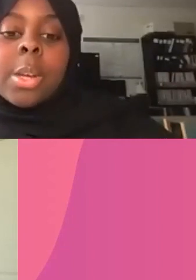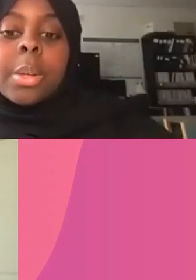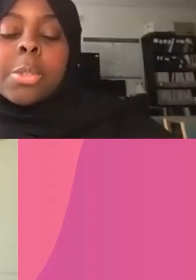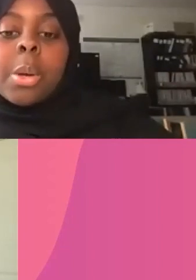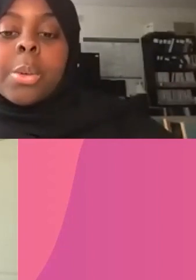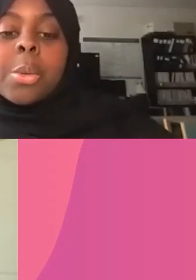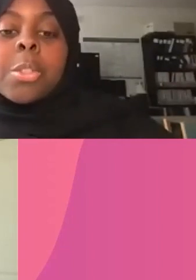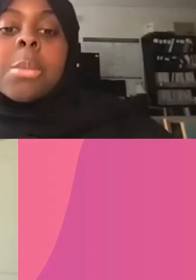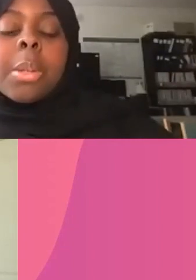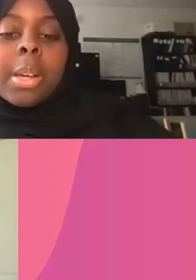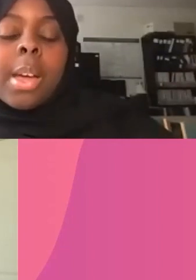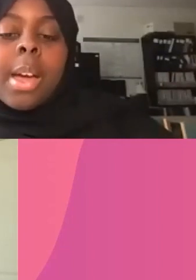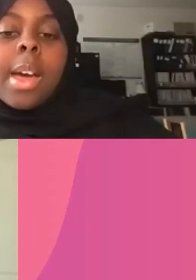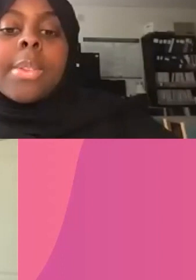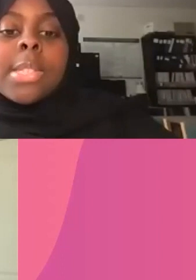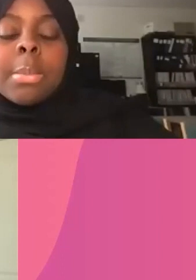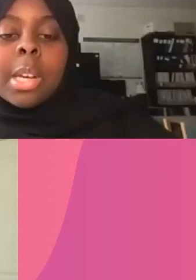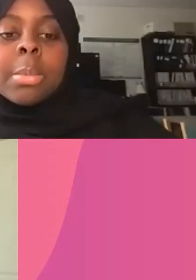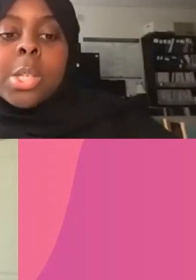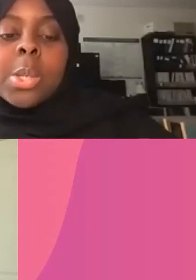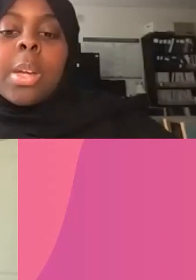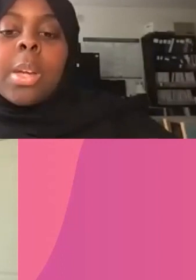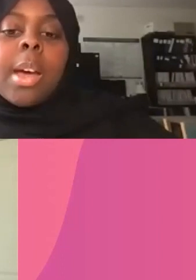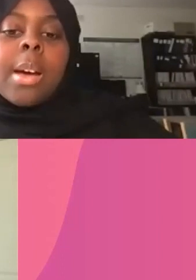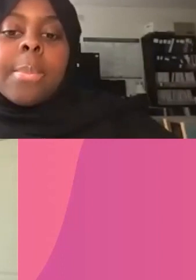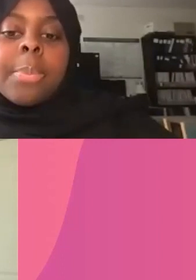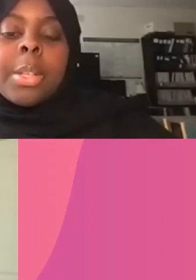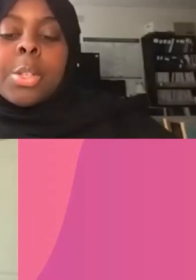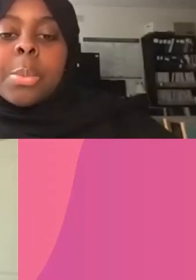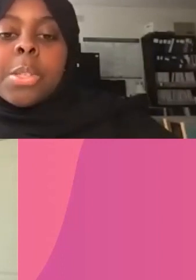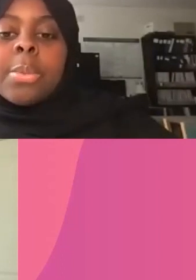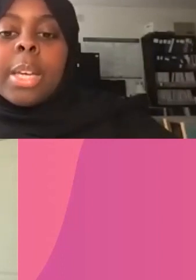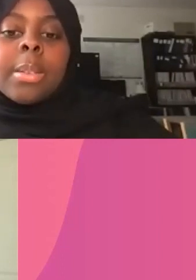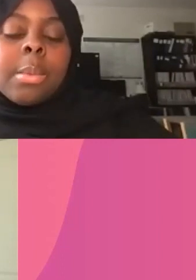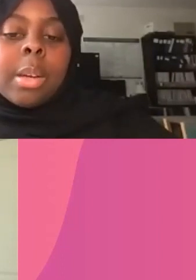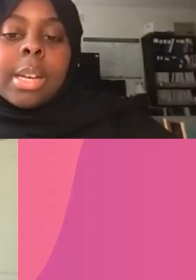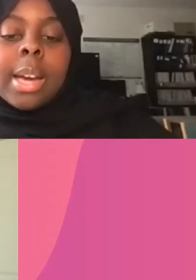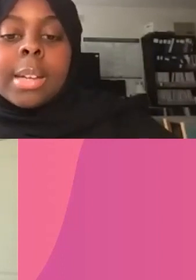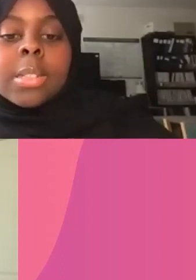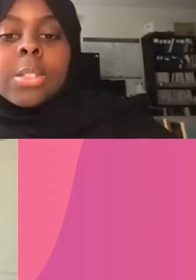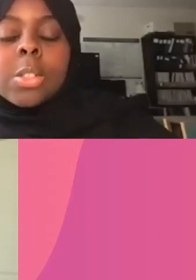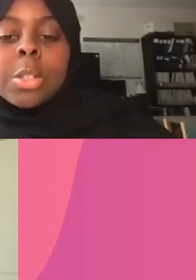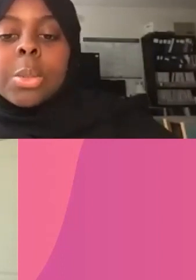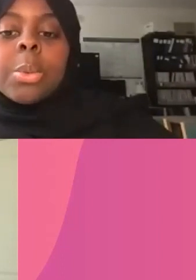des populations noires par rapport à d'autres minorités, mais je pense que les résultats sont aussi similaires. Par